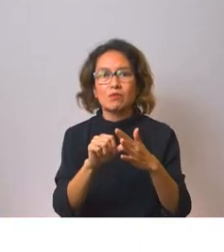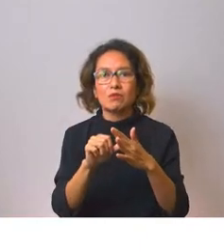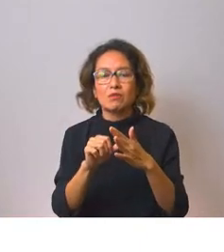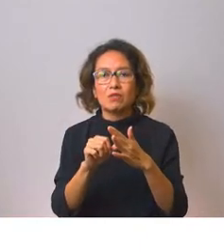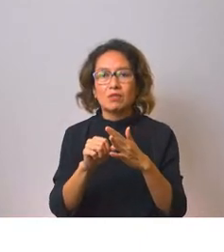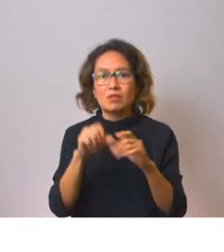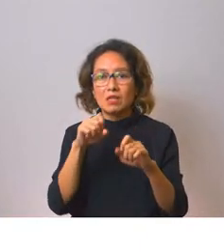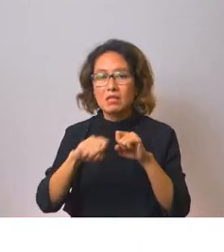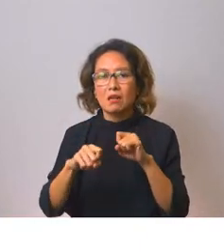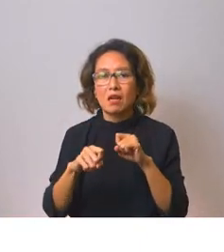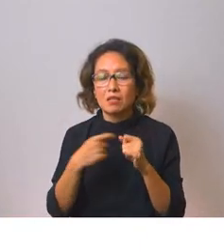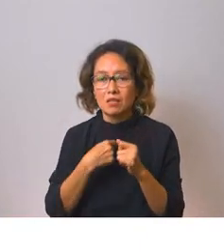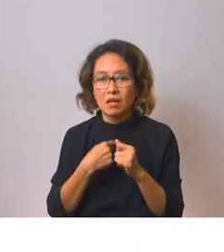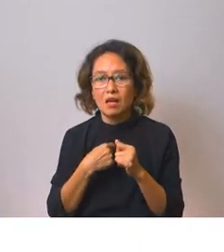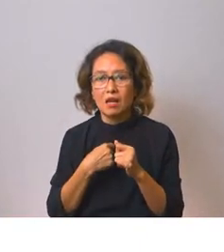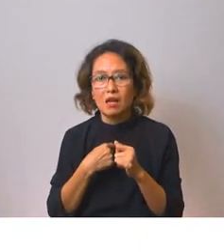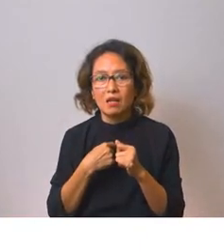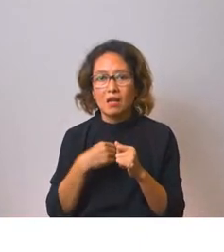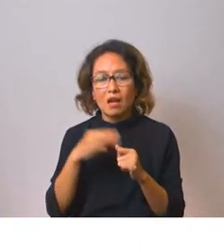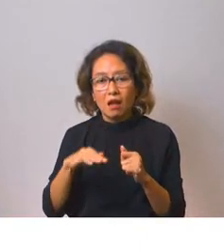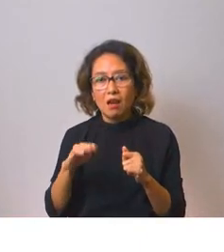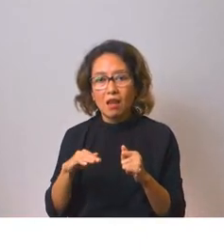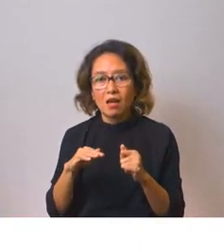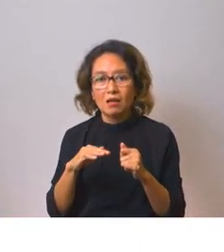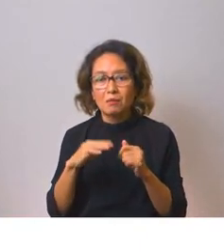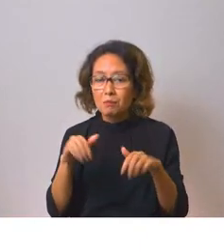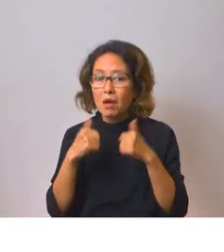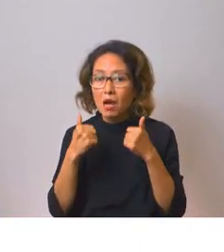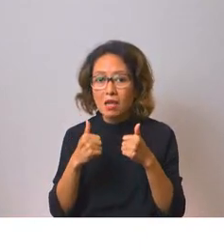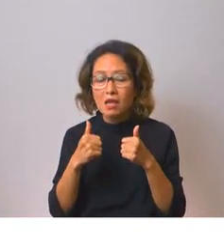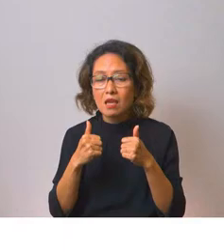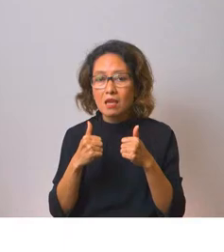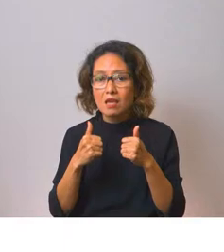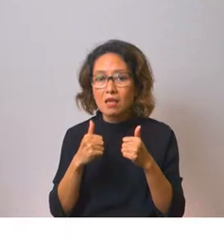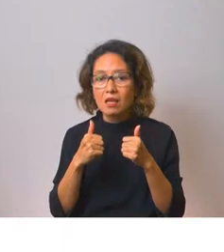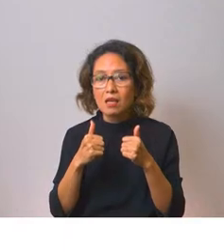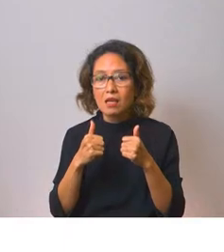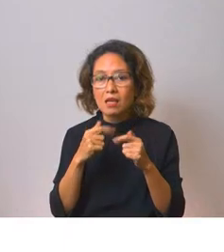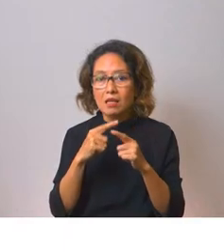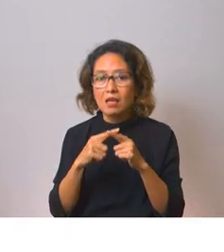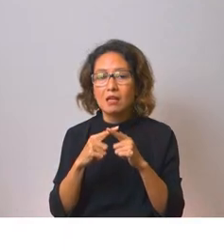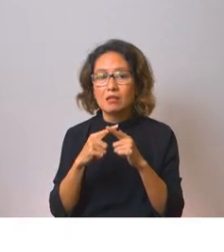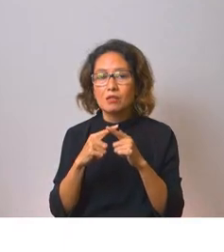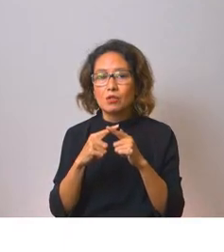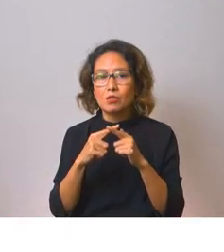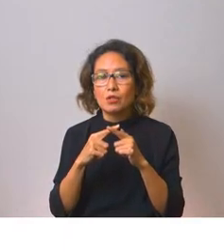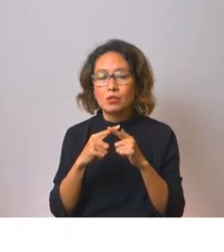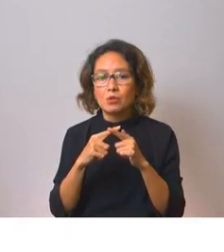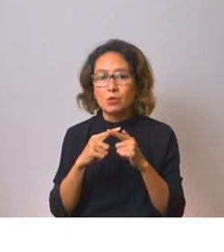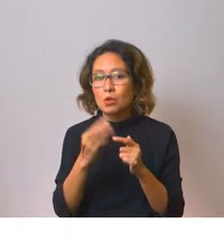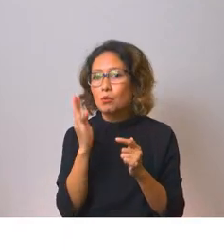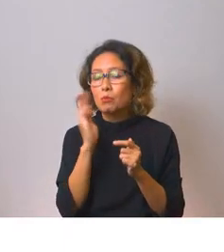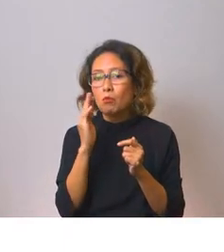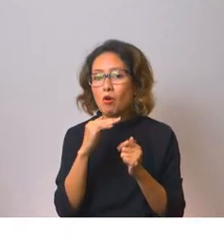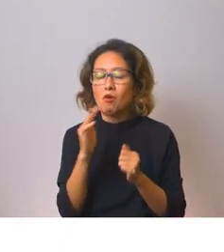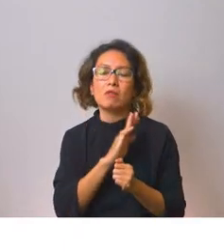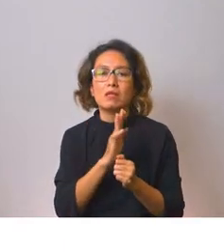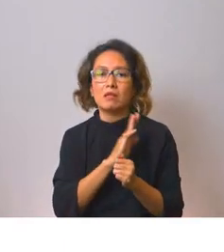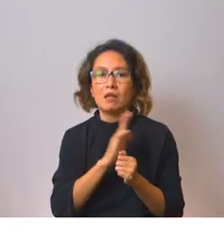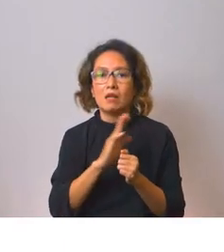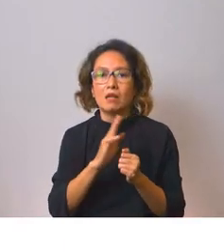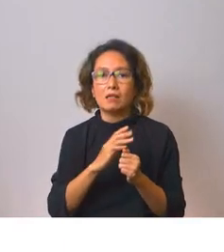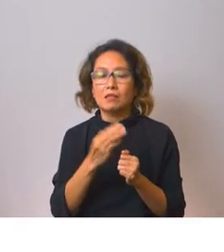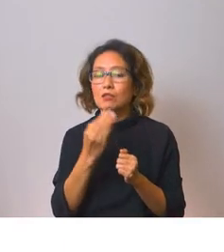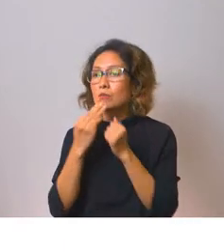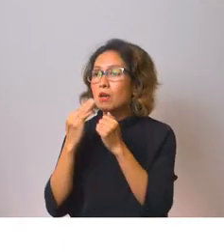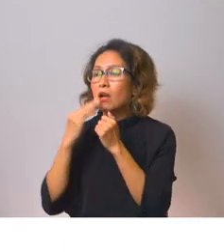jadikan saya anak yang baik dan tidak berbohong lagi. Terima kasih